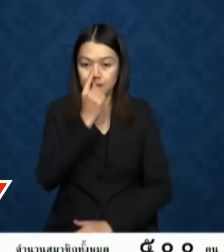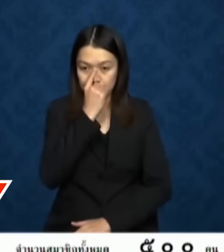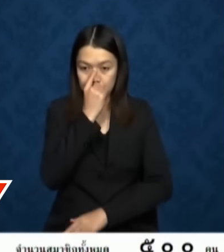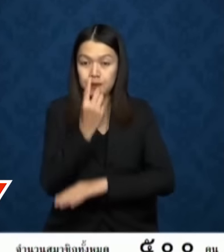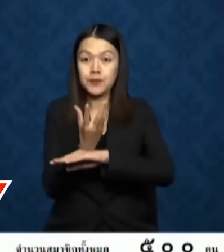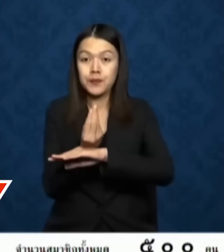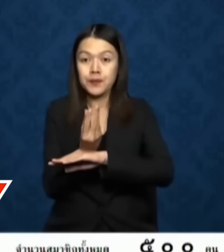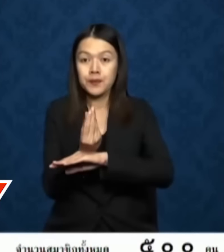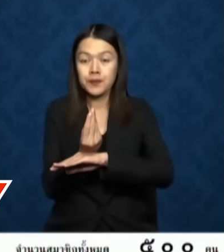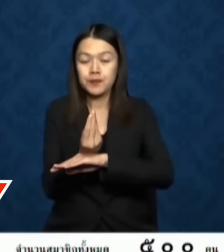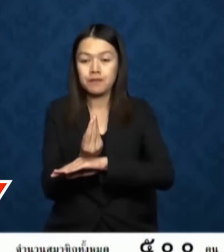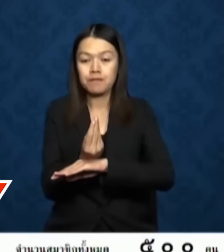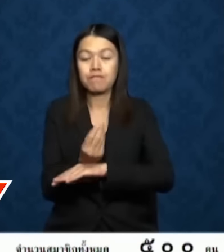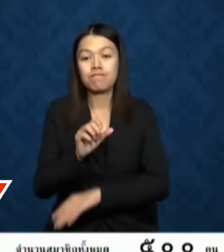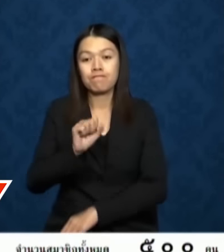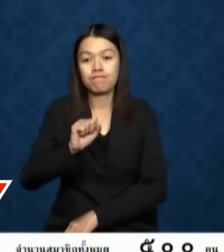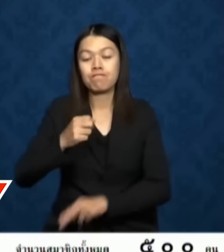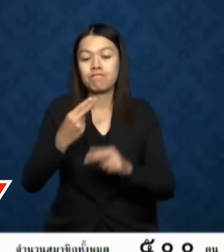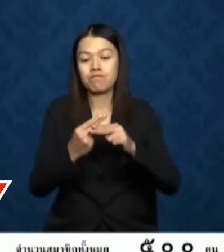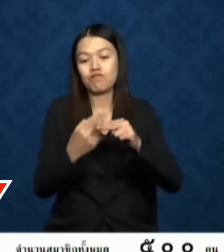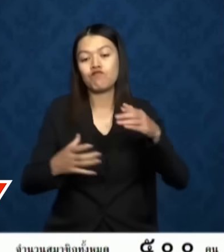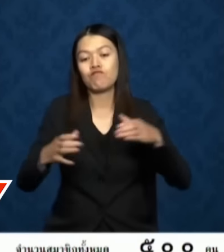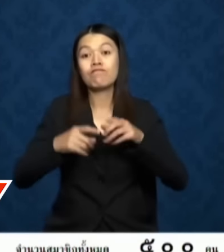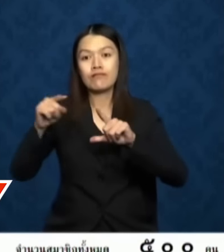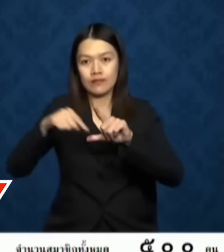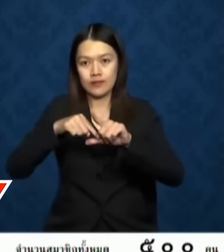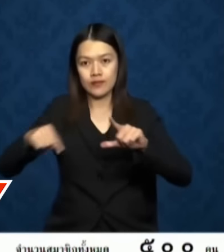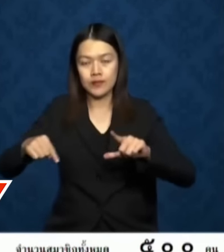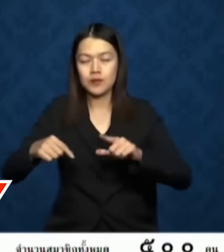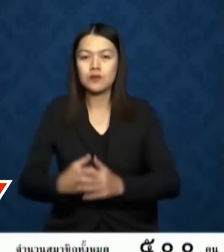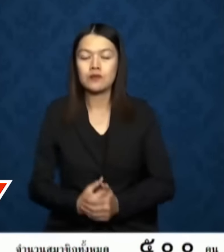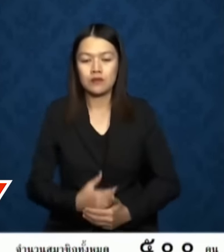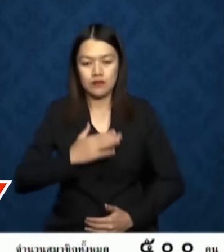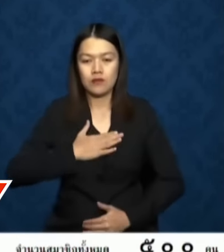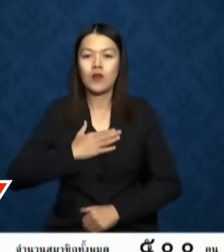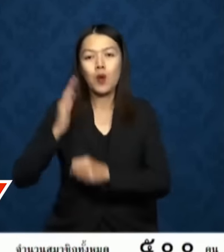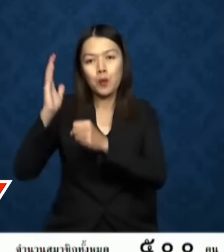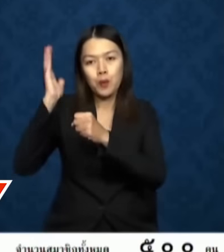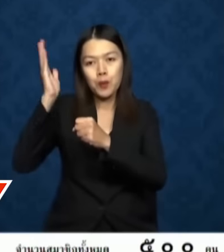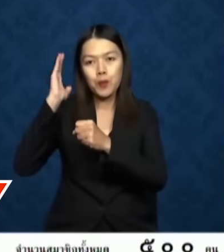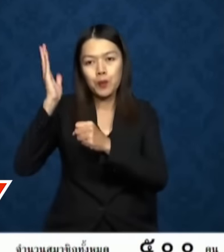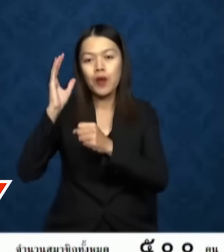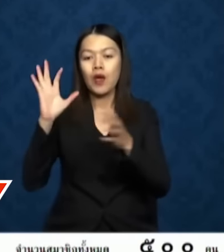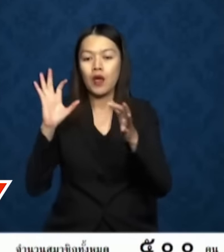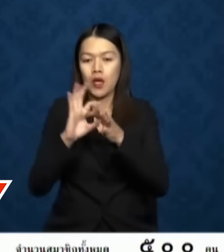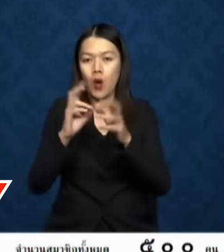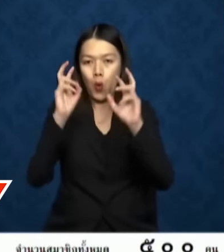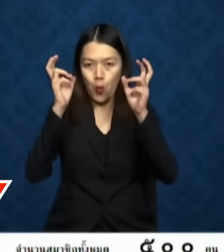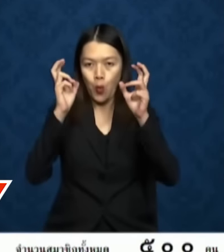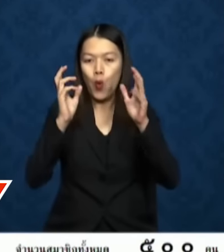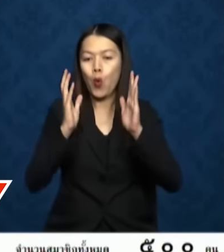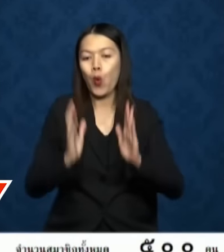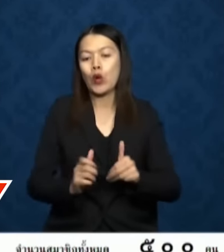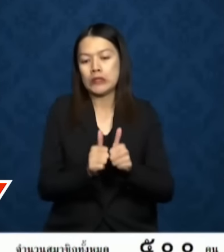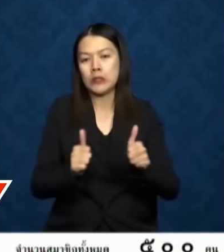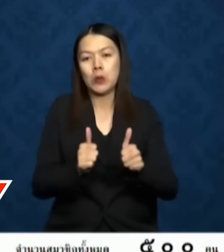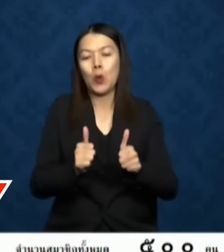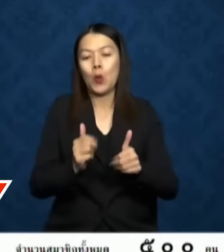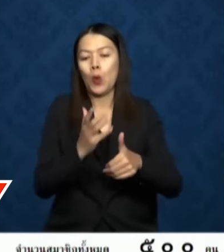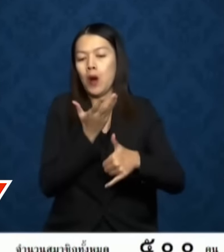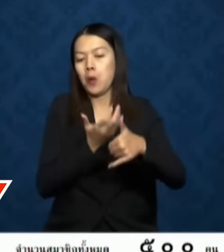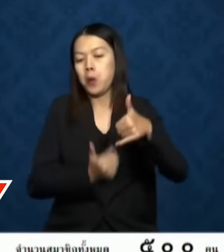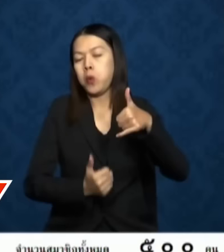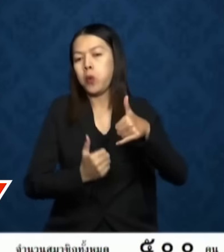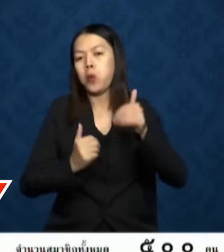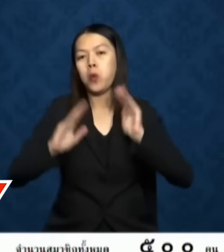ลเทียนสุวรรณผู้แทนแบบบัญชีรายชื่อจากพรรคก้าวไกลนะครับวันนี้ขออภิปรายเกี่ยวกับหัวข้อพลเมืองที่มีคุณภาพในระบ